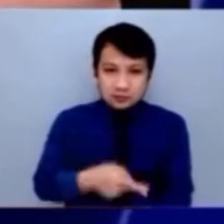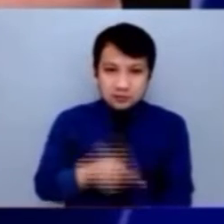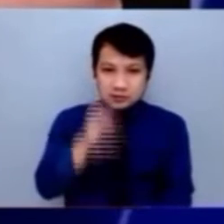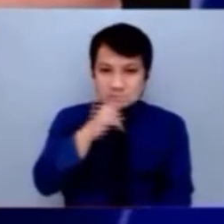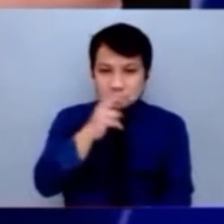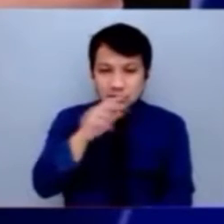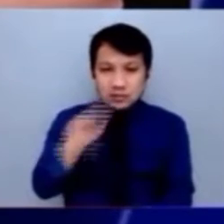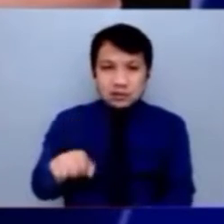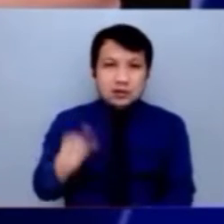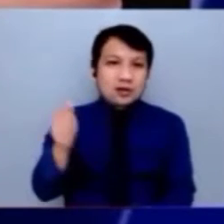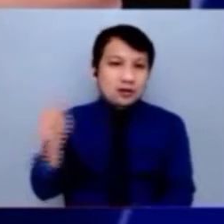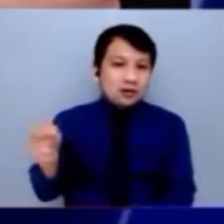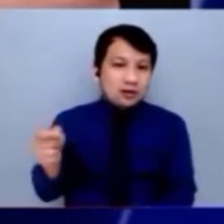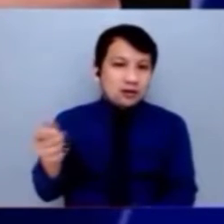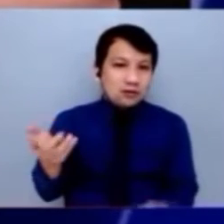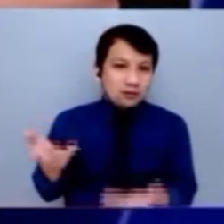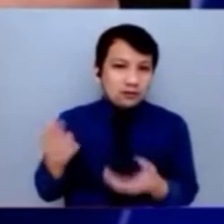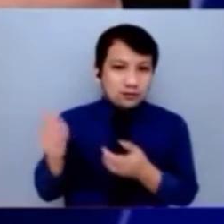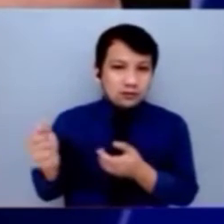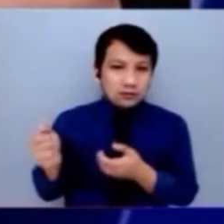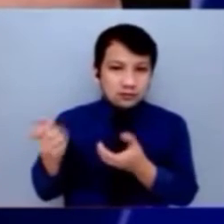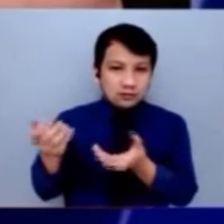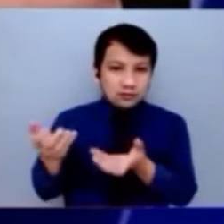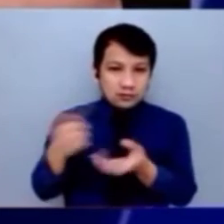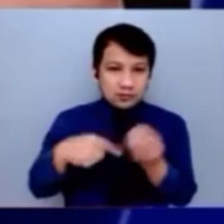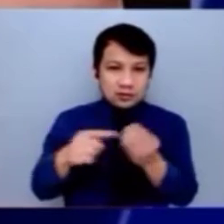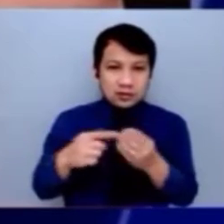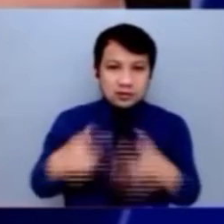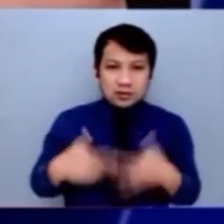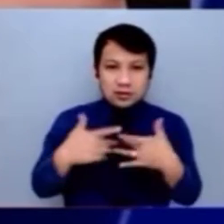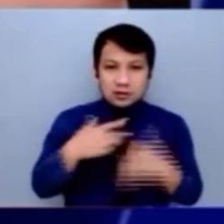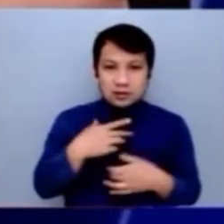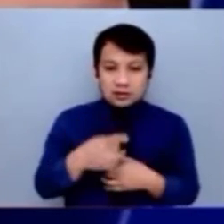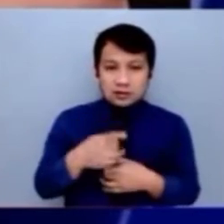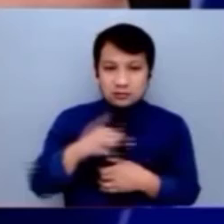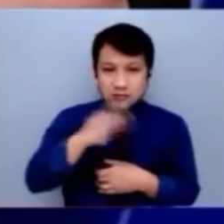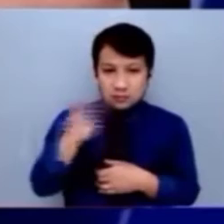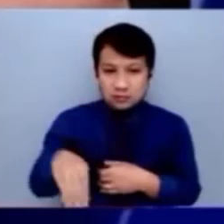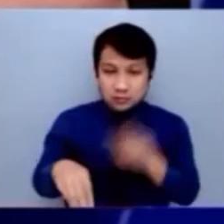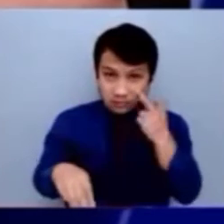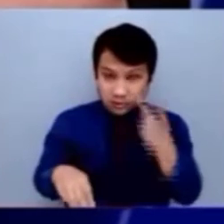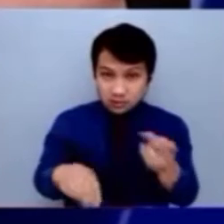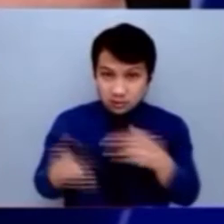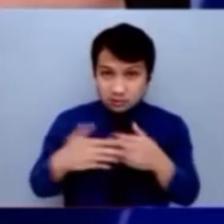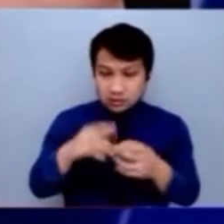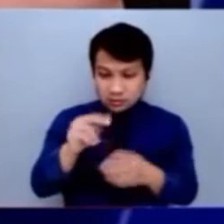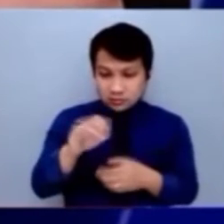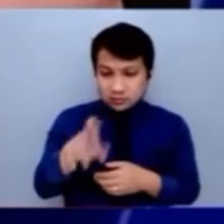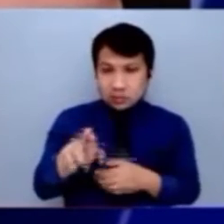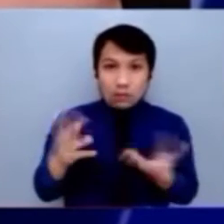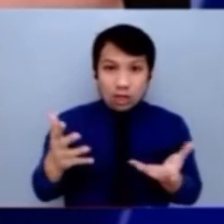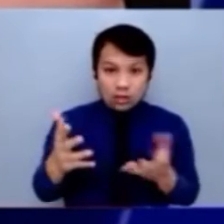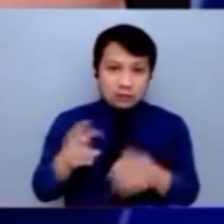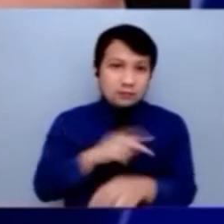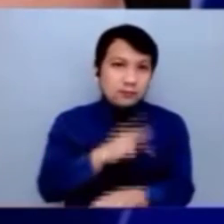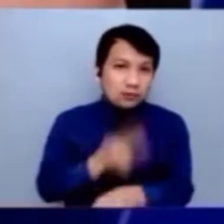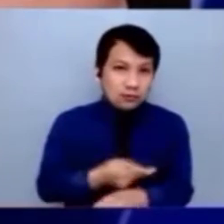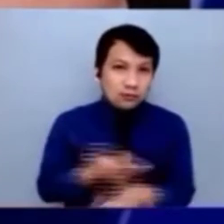ba? That's just about like Manila. Can you imagine Metro Manila without power? Parang ganun